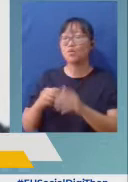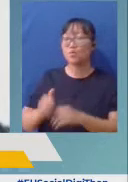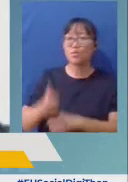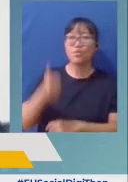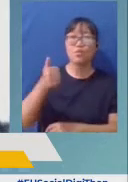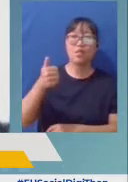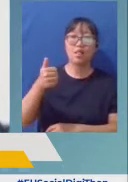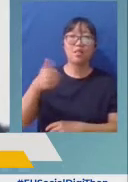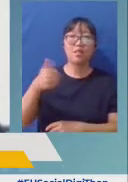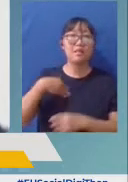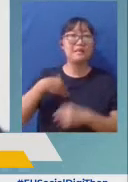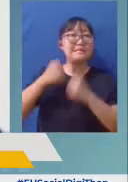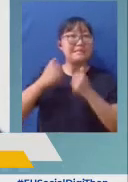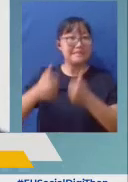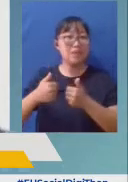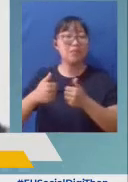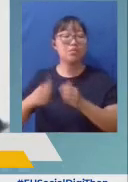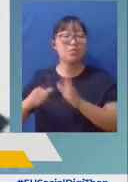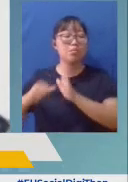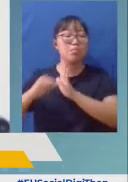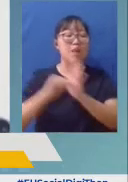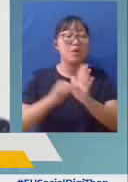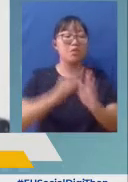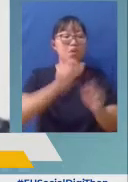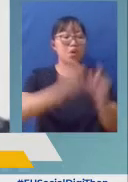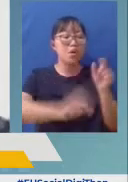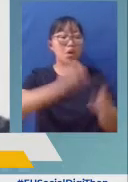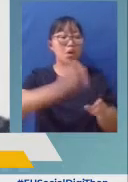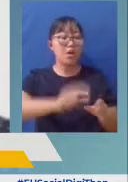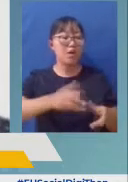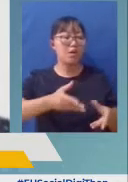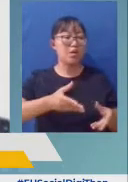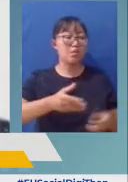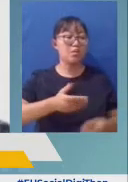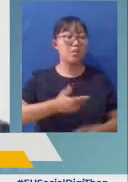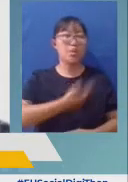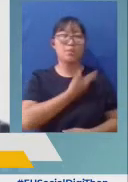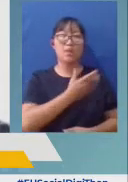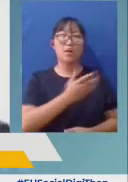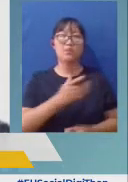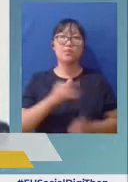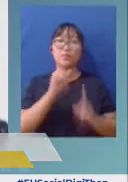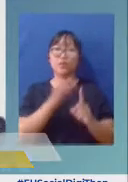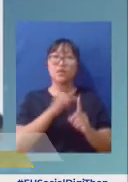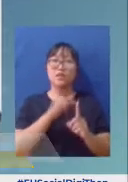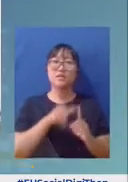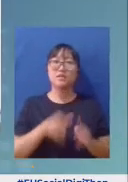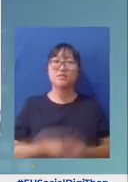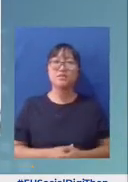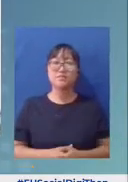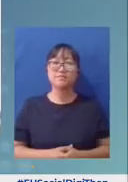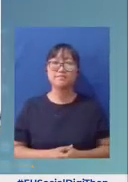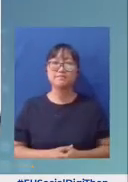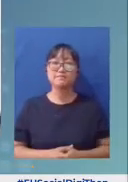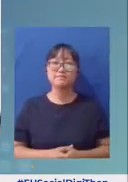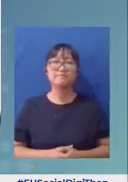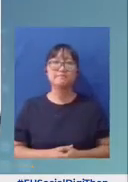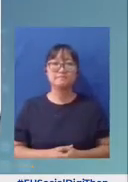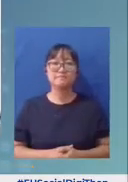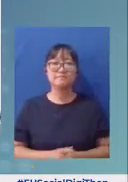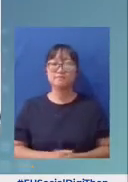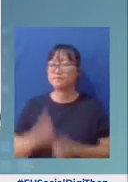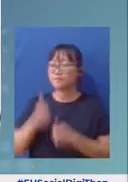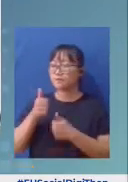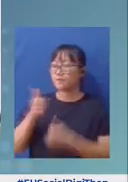ksatria untuk membela orang-orang yang dibully. Itu sih Mbak. Baik, terima kasih Bu untuk jawaban-jawaban